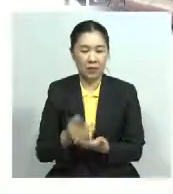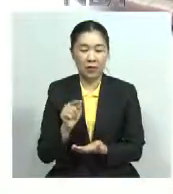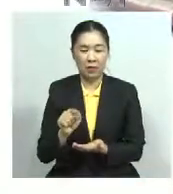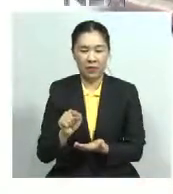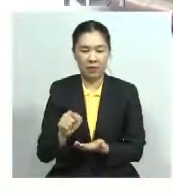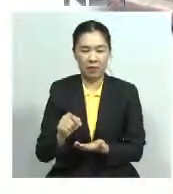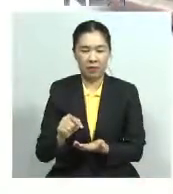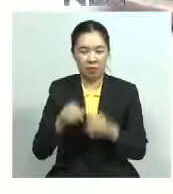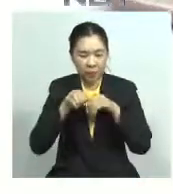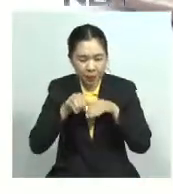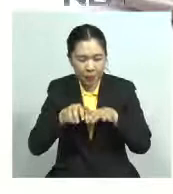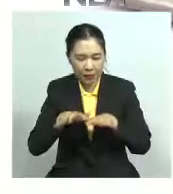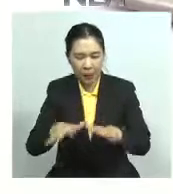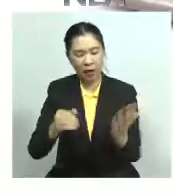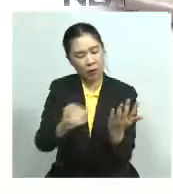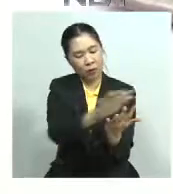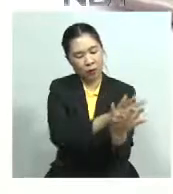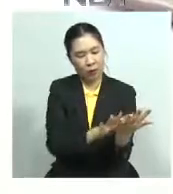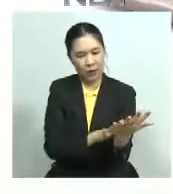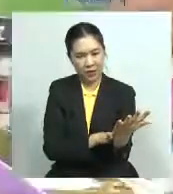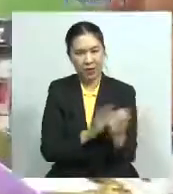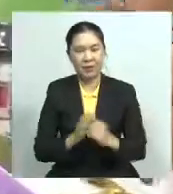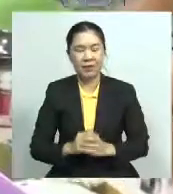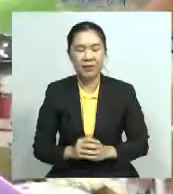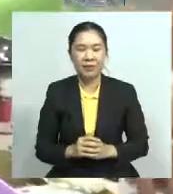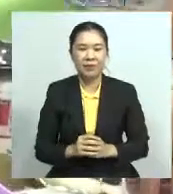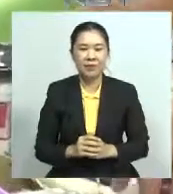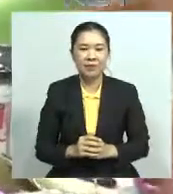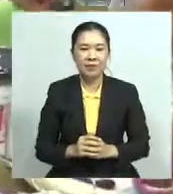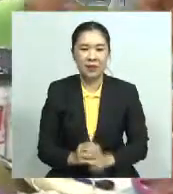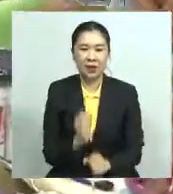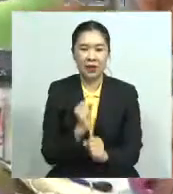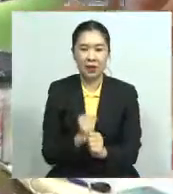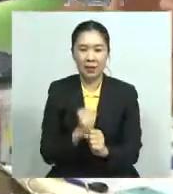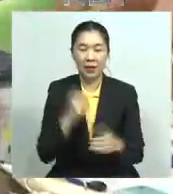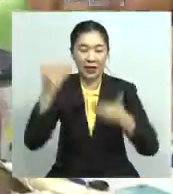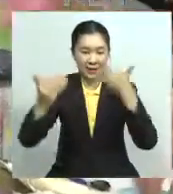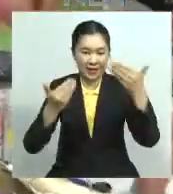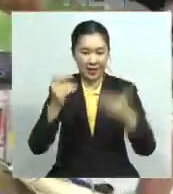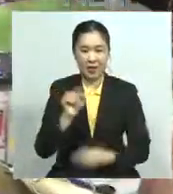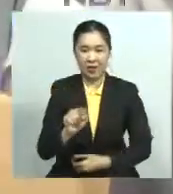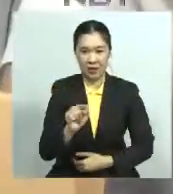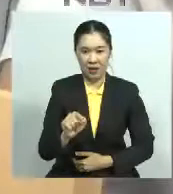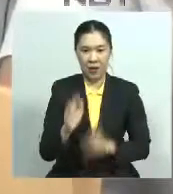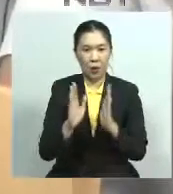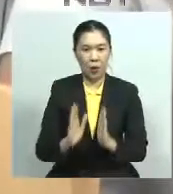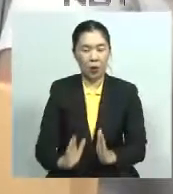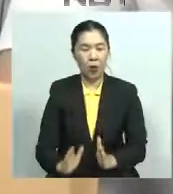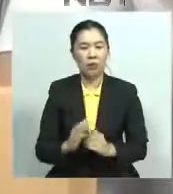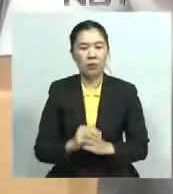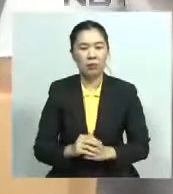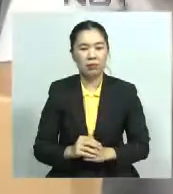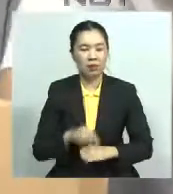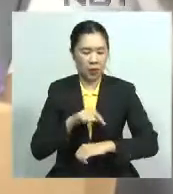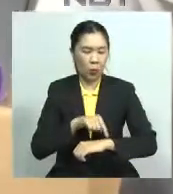นี้กระจายไปยังทุกภูมิภาคทั่วประเทศต่อไปแล้วก็สำหรับงานในวันนี้นะครับคุณผู้ชมที่ติดตามอยู่ยังพอมีเว